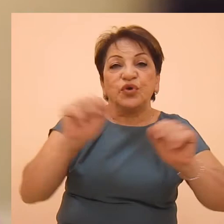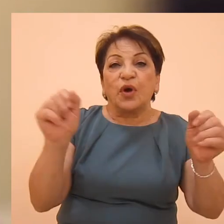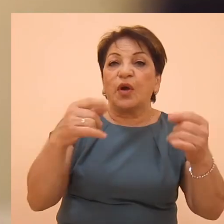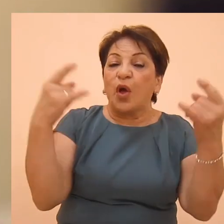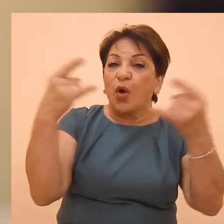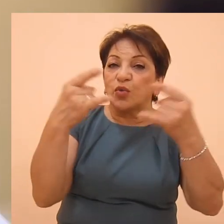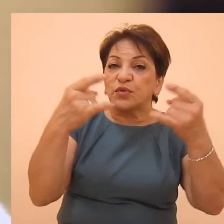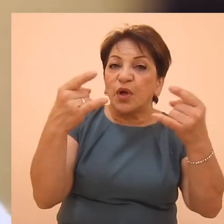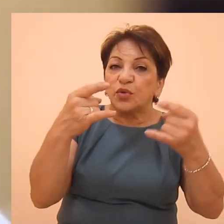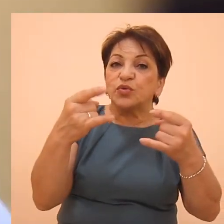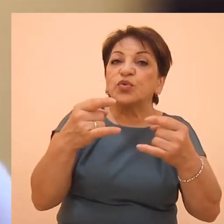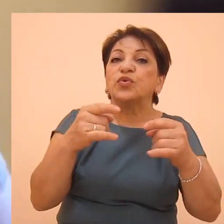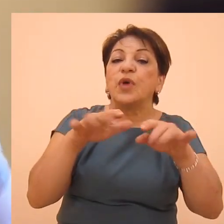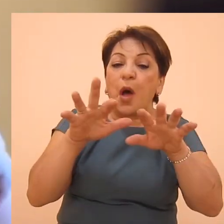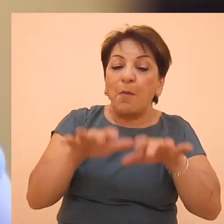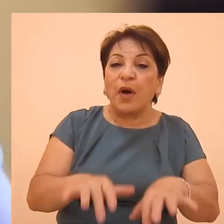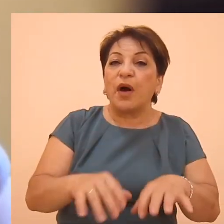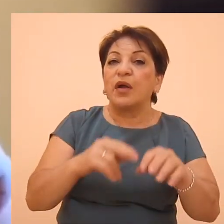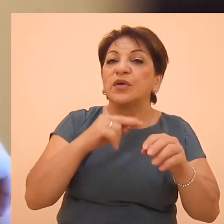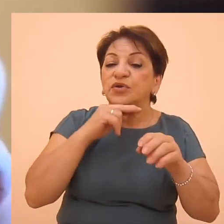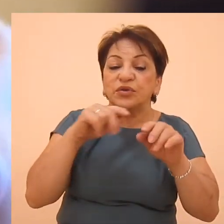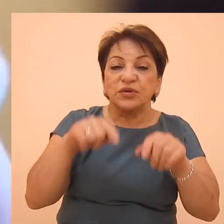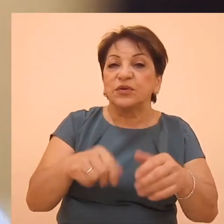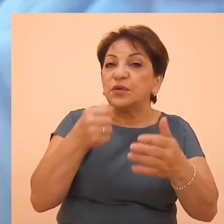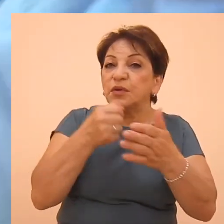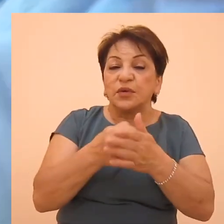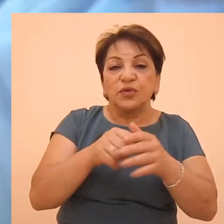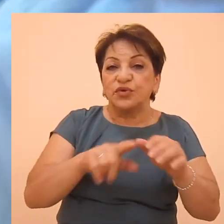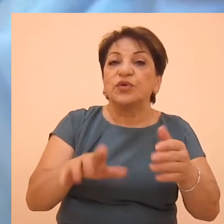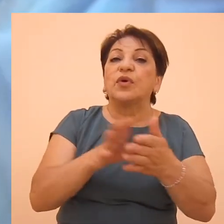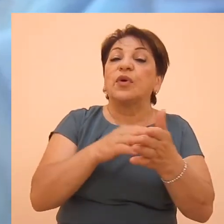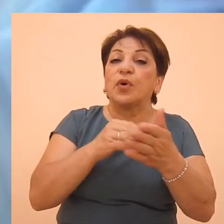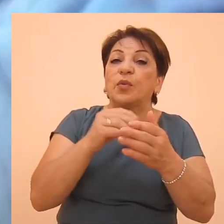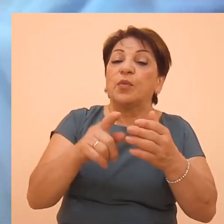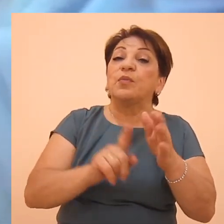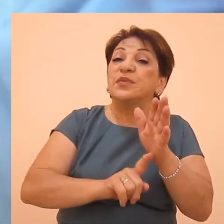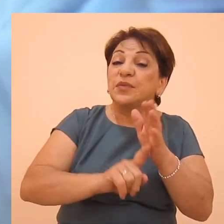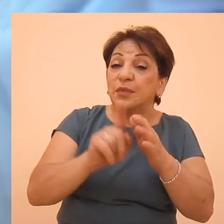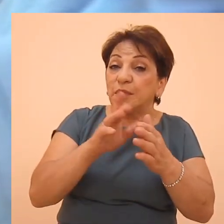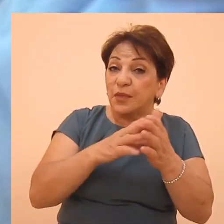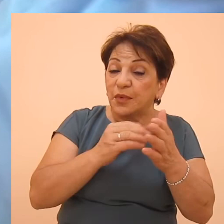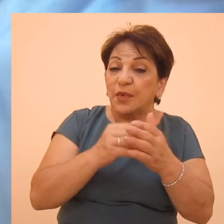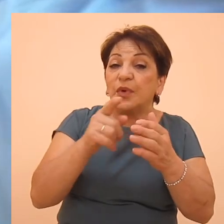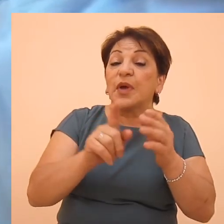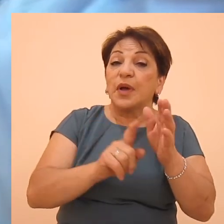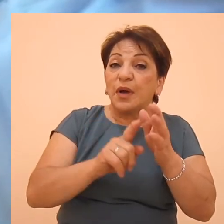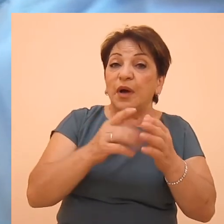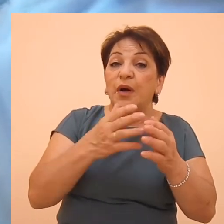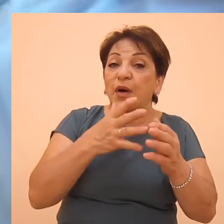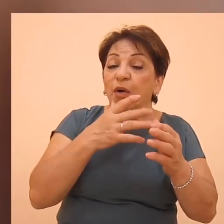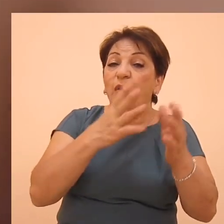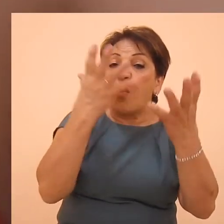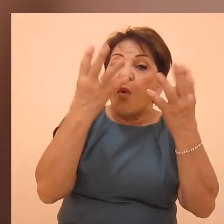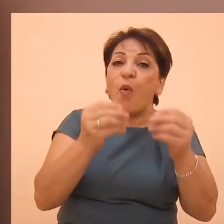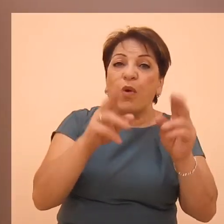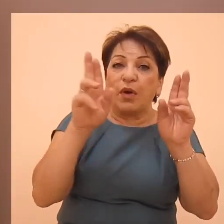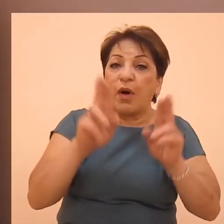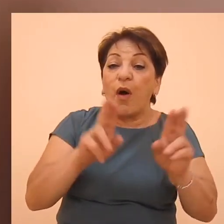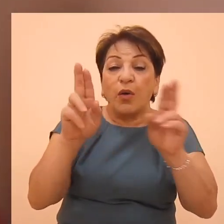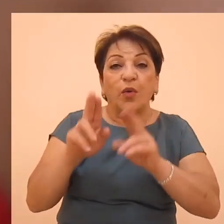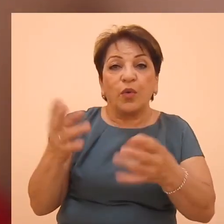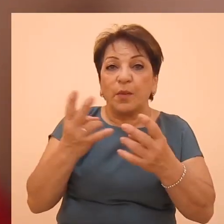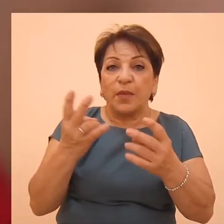գտնվել հեռուստացույցի կամ համակարգչի առաջ։ Ավելի մեծ հասակում հենց սկզբից սահմանեք խաղի կանոնները։ Օրվա ընթացքում